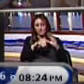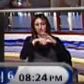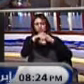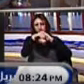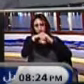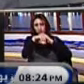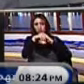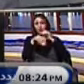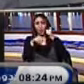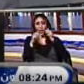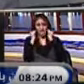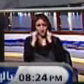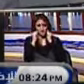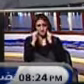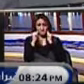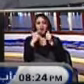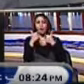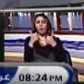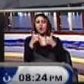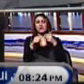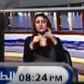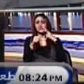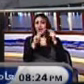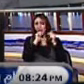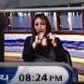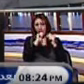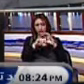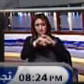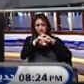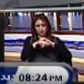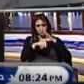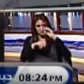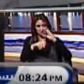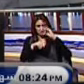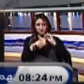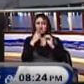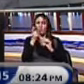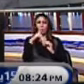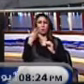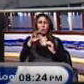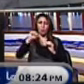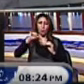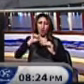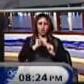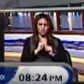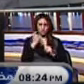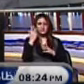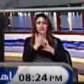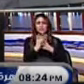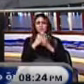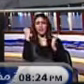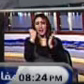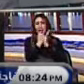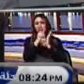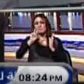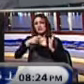متعود يروح يجيب لحمة من الجزار يقدر يبص عليها ويقدر يعرف اللحمة سليمة ولا لا. انما الاختام فدي